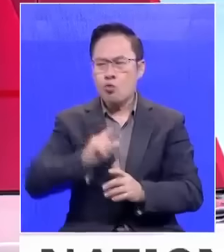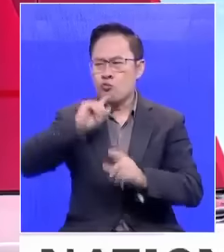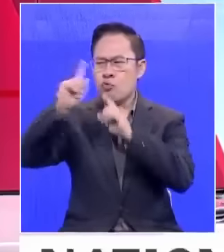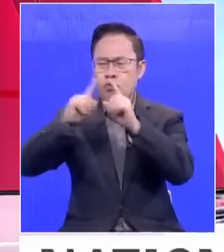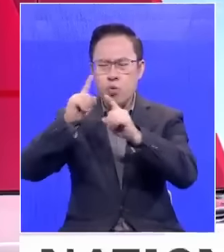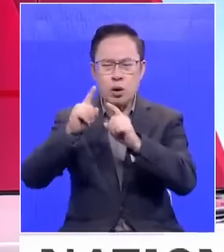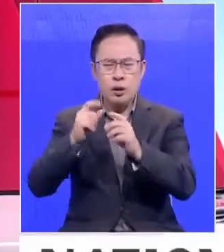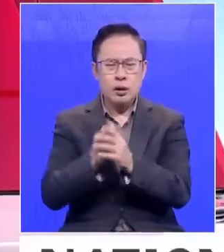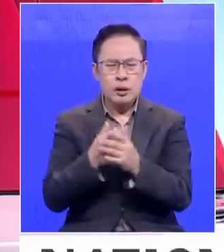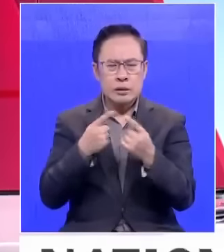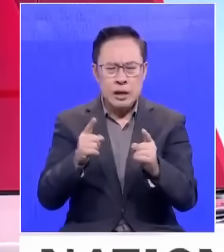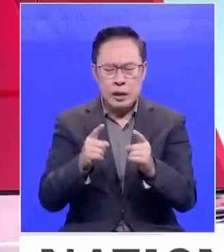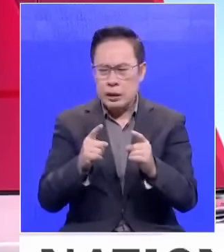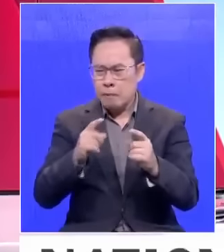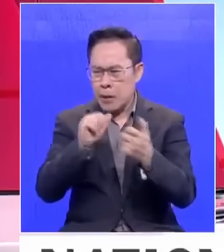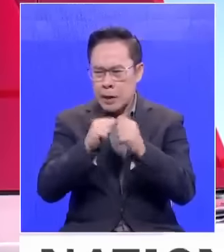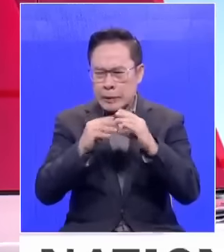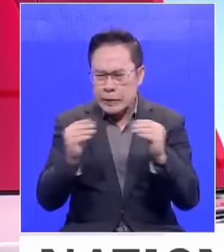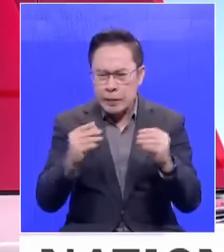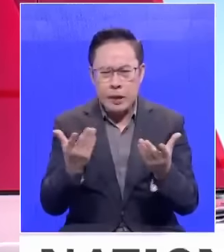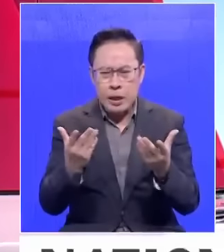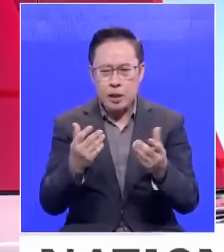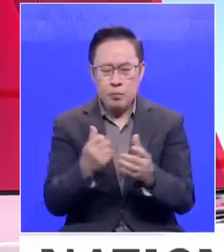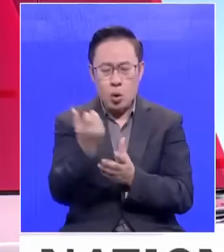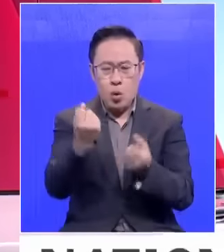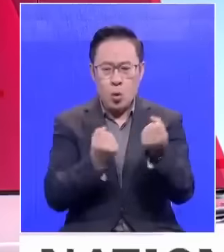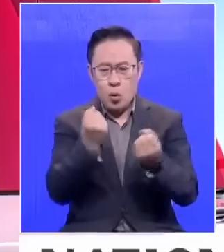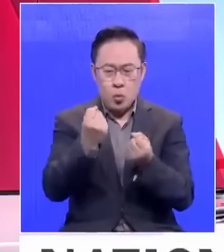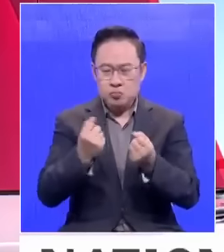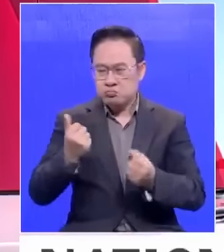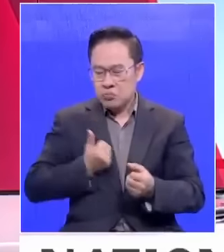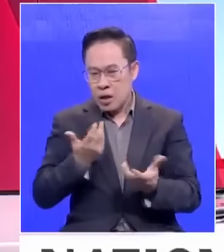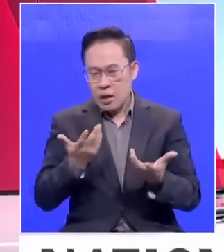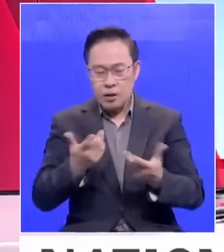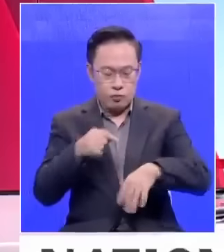แต่กลัวคดีมันจะไม่คืบนะครับเพราะว่าอีกฝั่งเนี่ยบอกเป็นผู้มีอิทธิพลครับ ค่ะช่วง